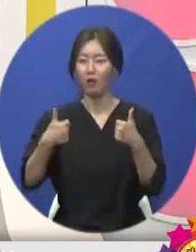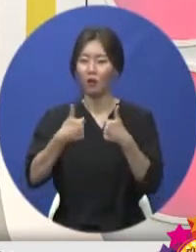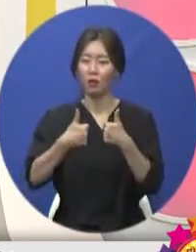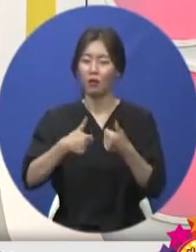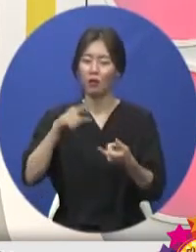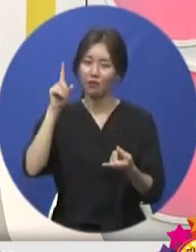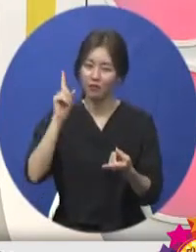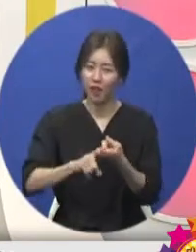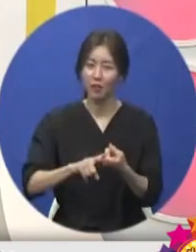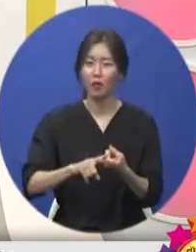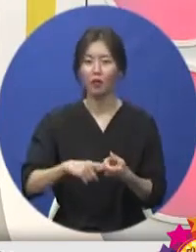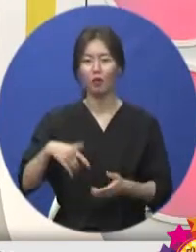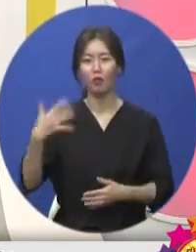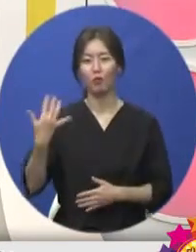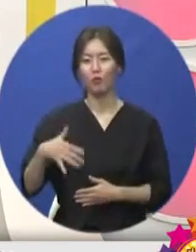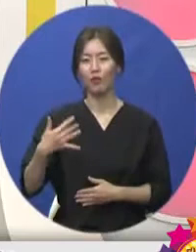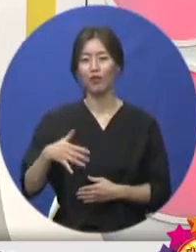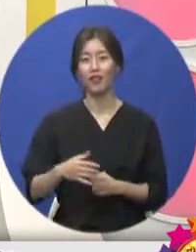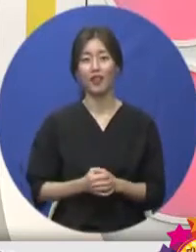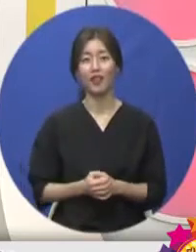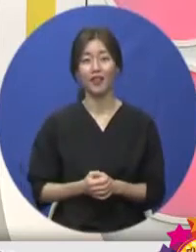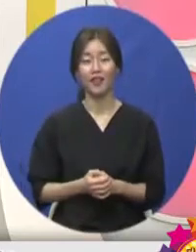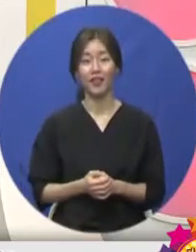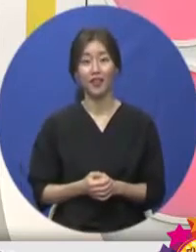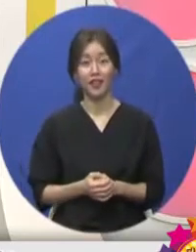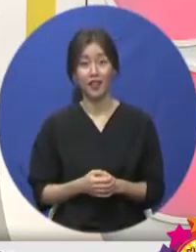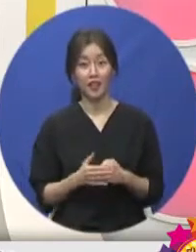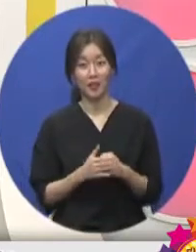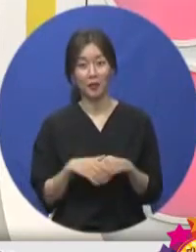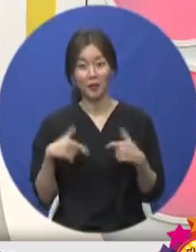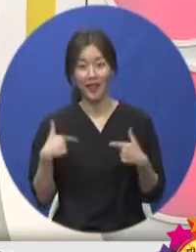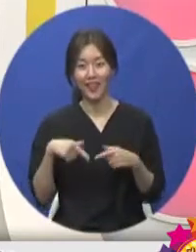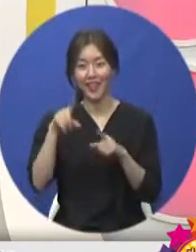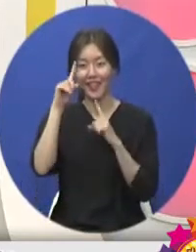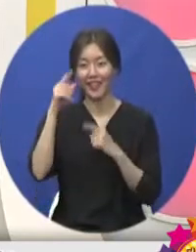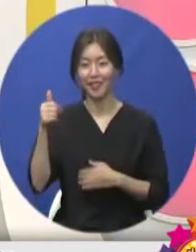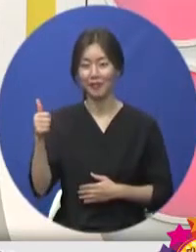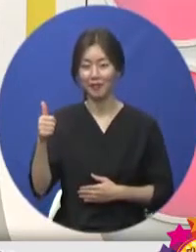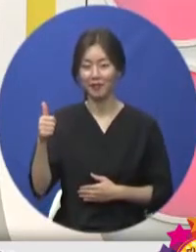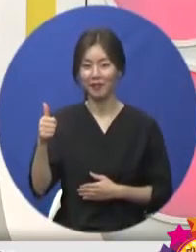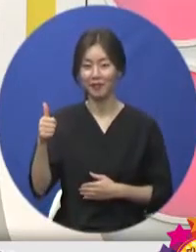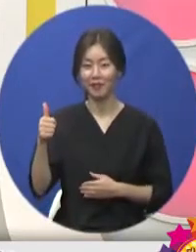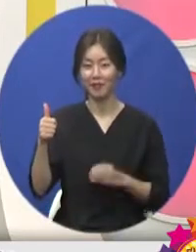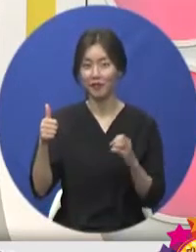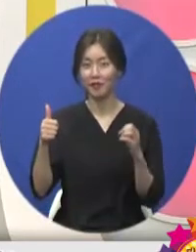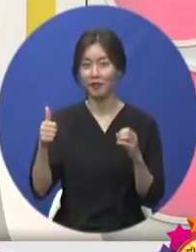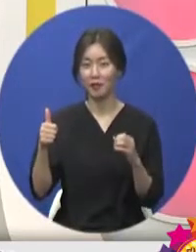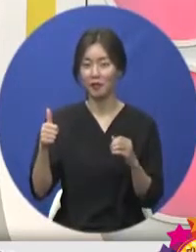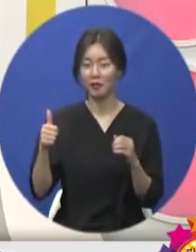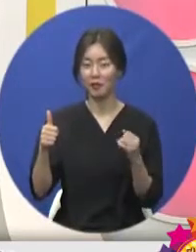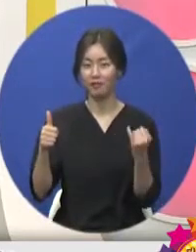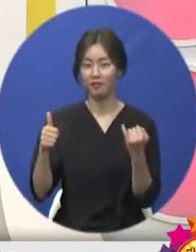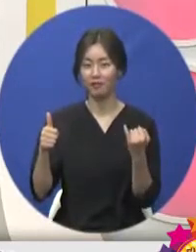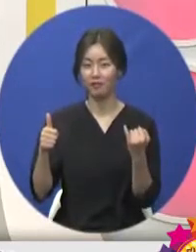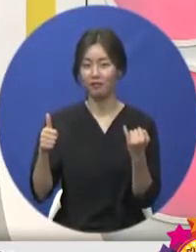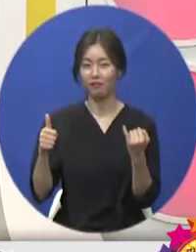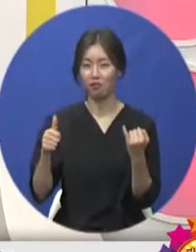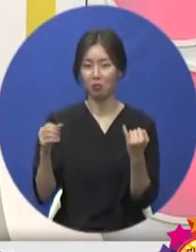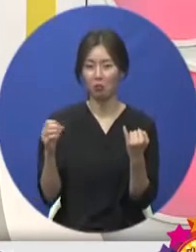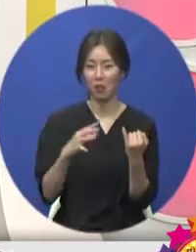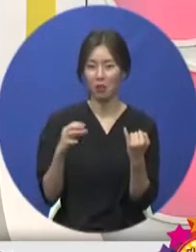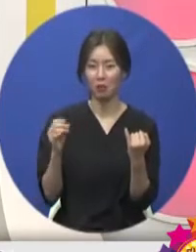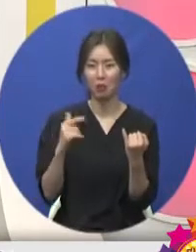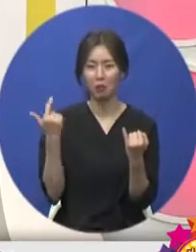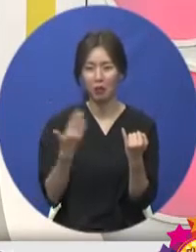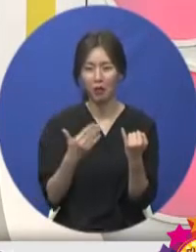예. 계속 얘기 들을 수밖에 없어요. 그러면은 맨날 그 이부영 씨께 제가 네. 그 퀴즈나 뭐 이런 것들을 질문을 제가 많이